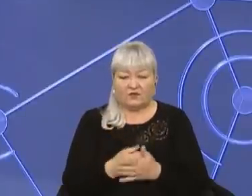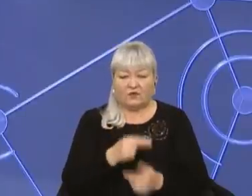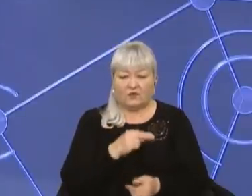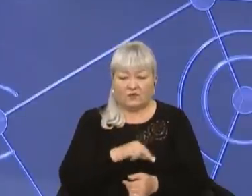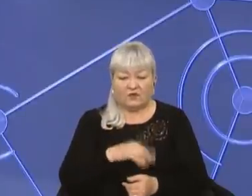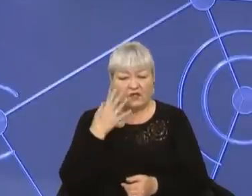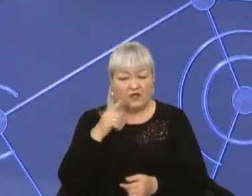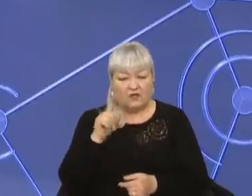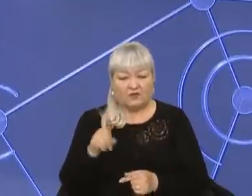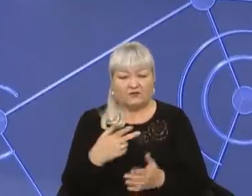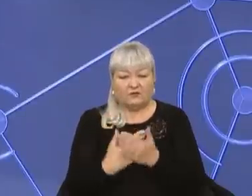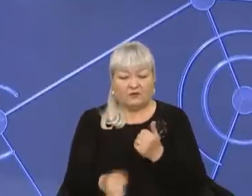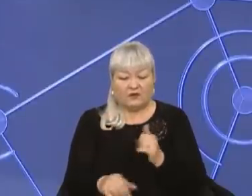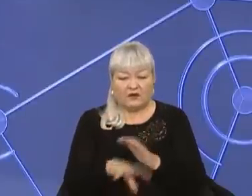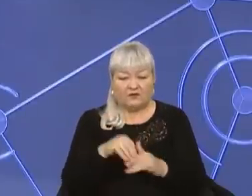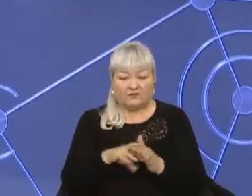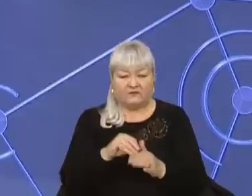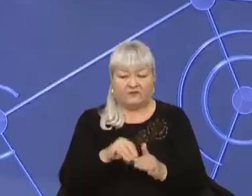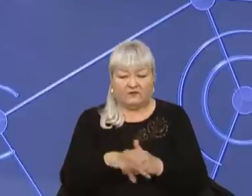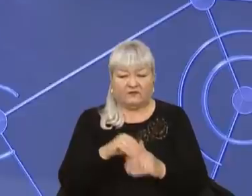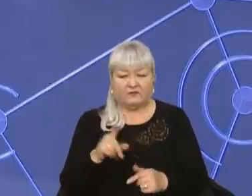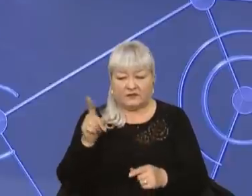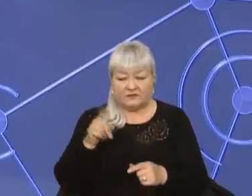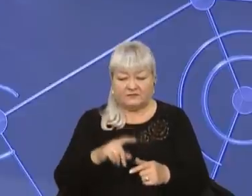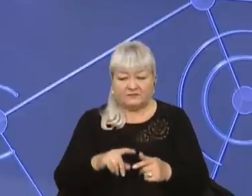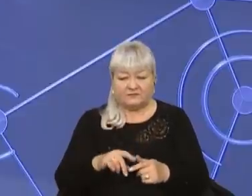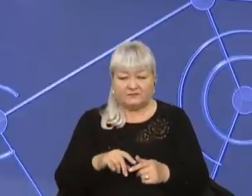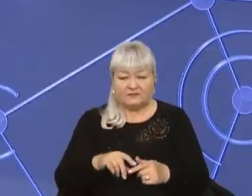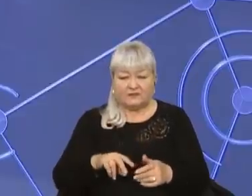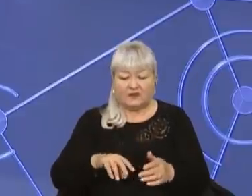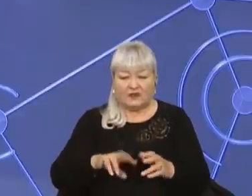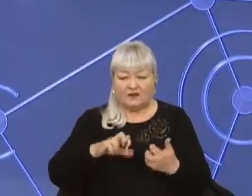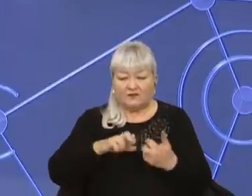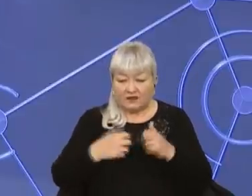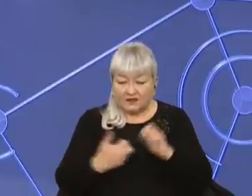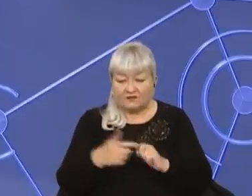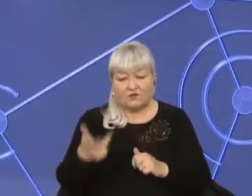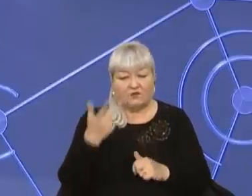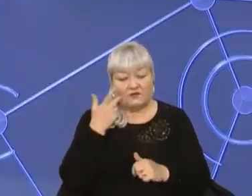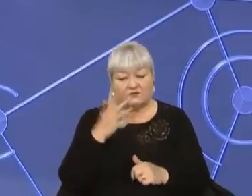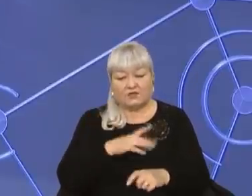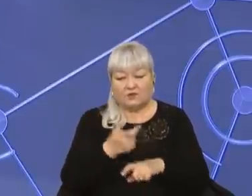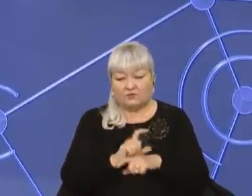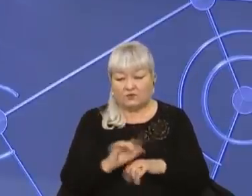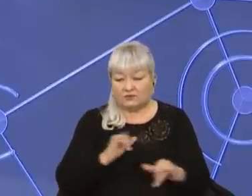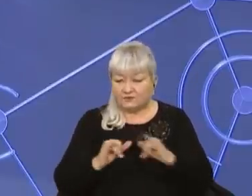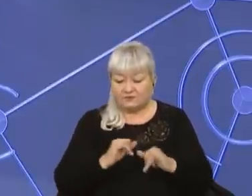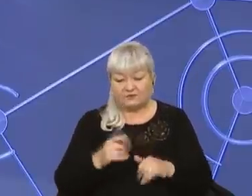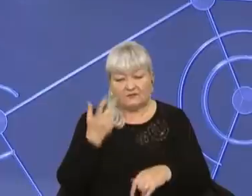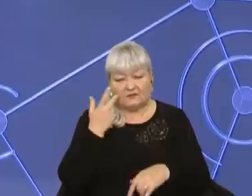коли він тоді програв вибори мера у Франківську. І Олег завжди був дуже лояльним, дуже